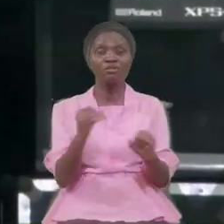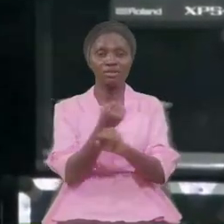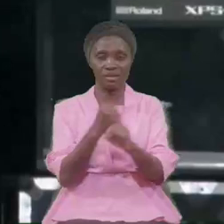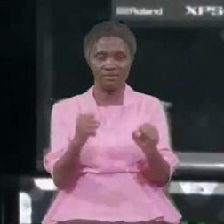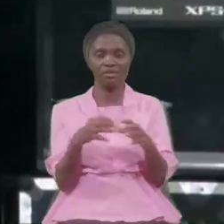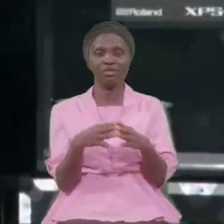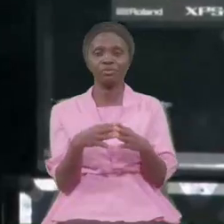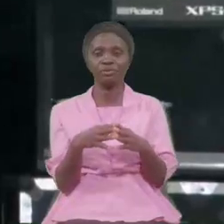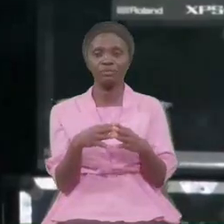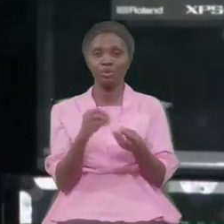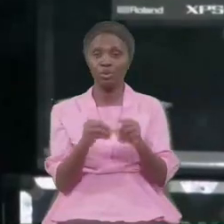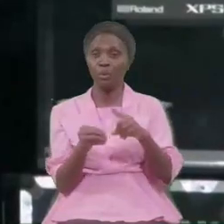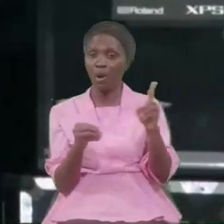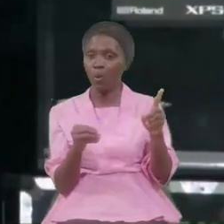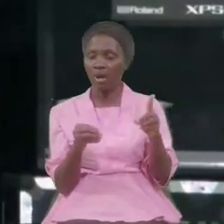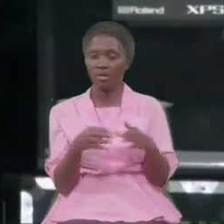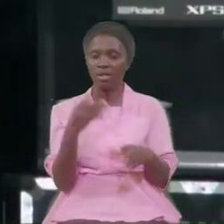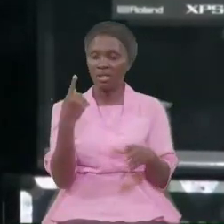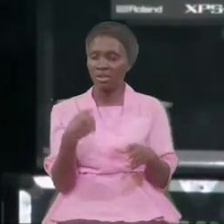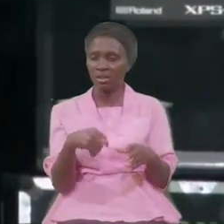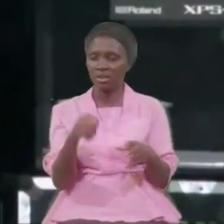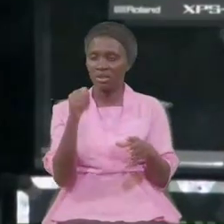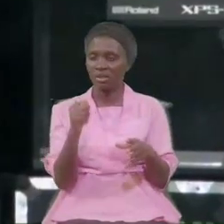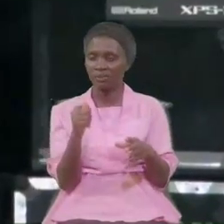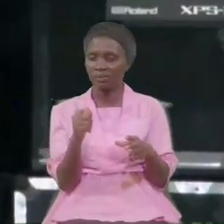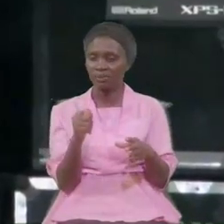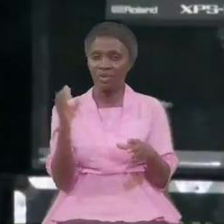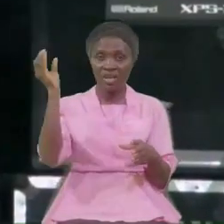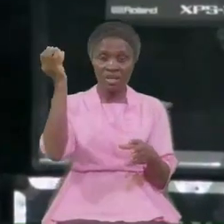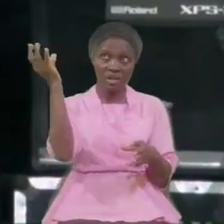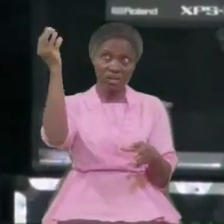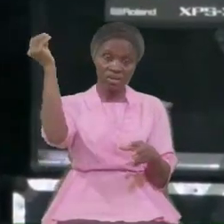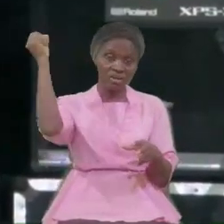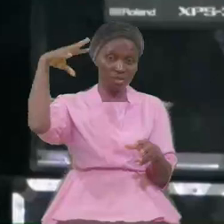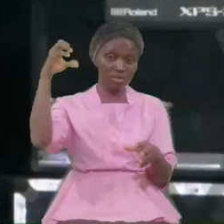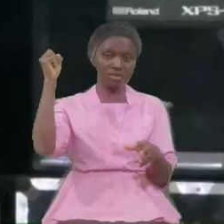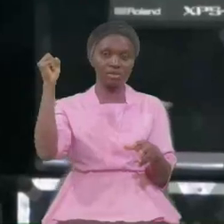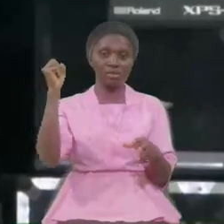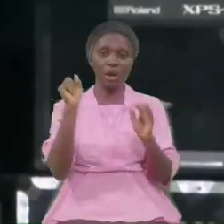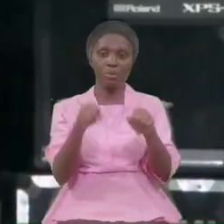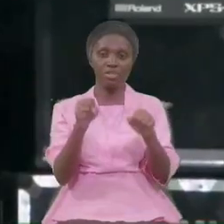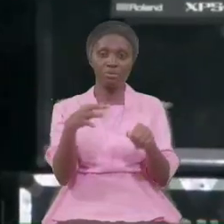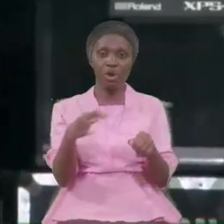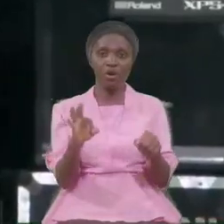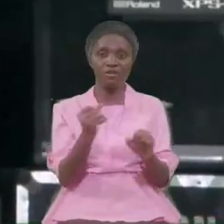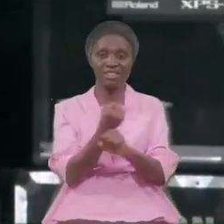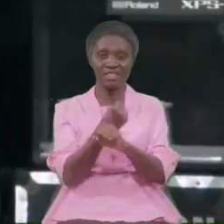Numéro 1, la possibilité gracieuse du salut pour le pénitent.